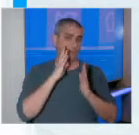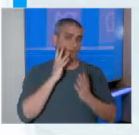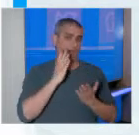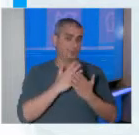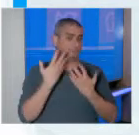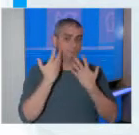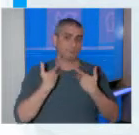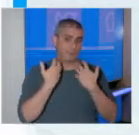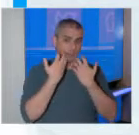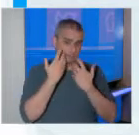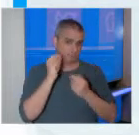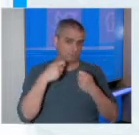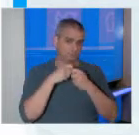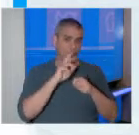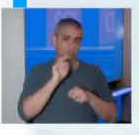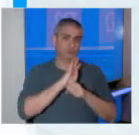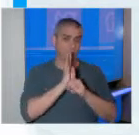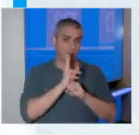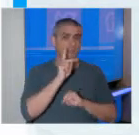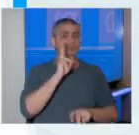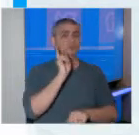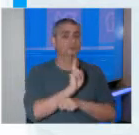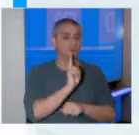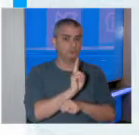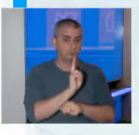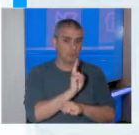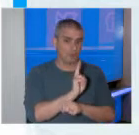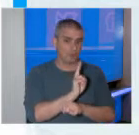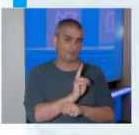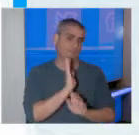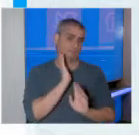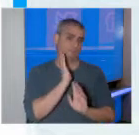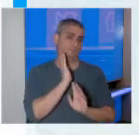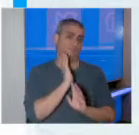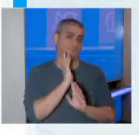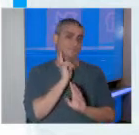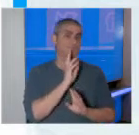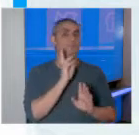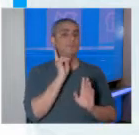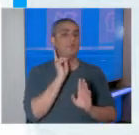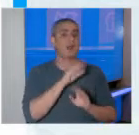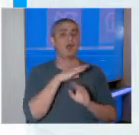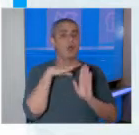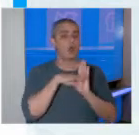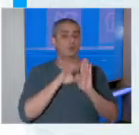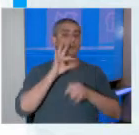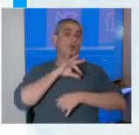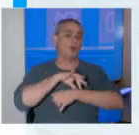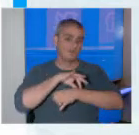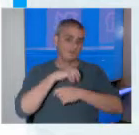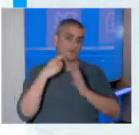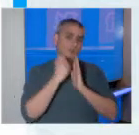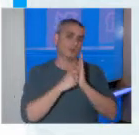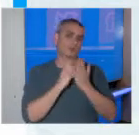הרב לאחר סקירה שקיבל בעניין הקורונה, וכך נאמר בהנחיה. יש לשמור ולהקפיד על הוראות